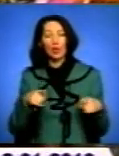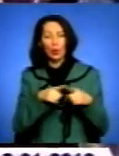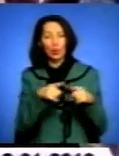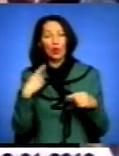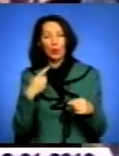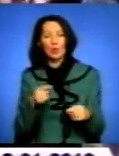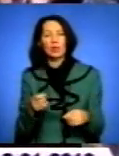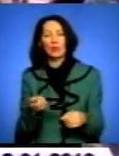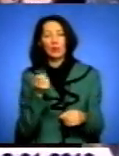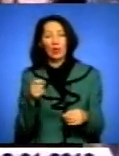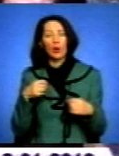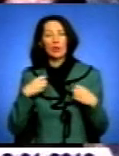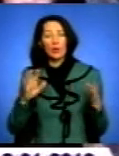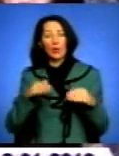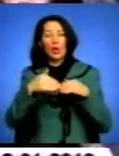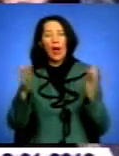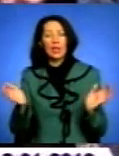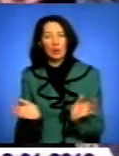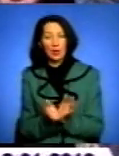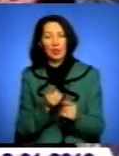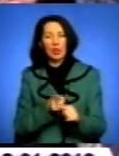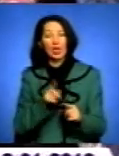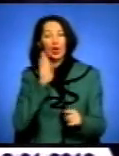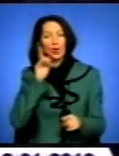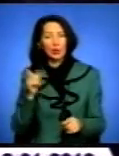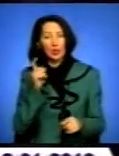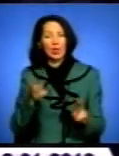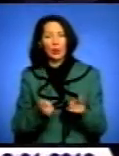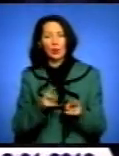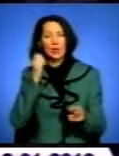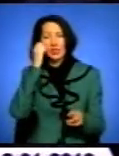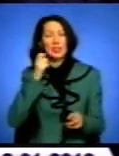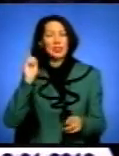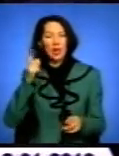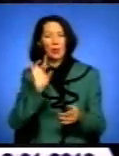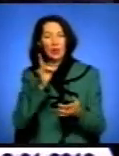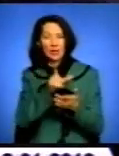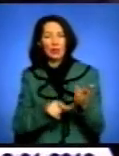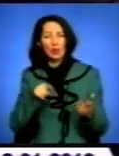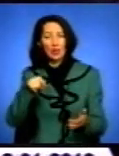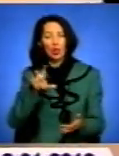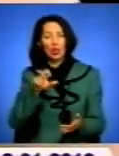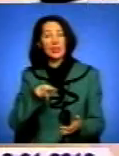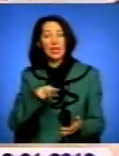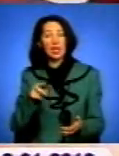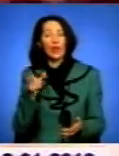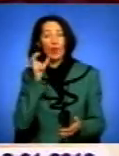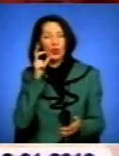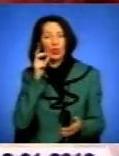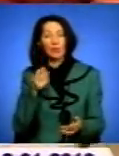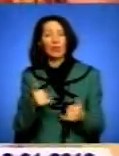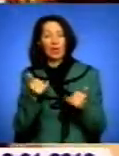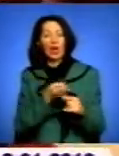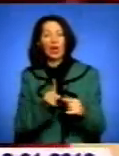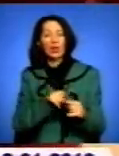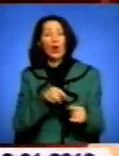господині приготують за традиційним українським рецептом 1300 літрів куті та почастують охочих. Для цього використають 300